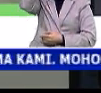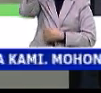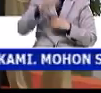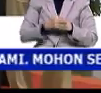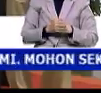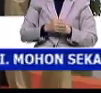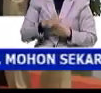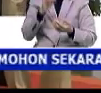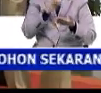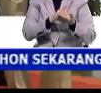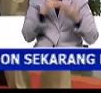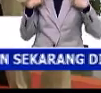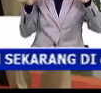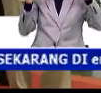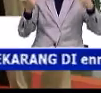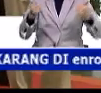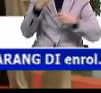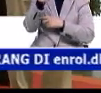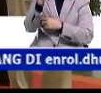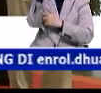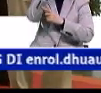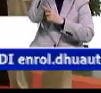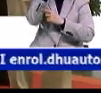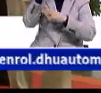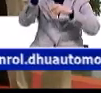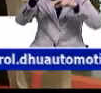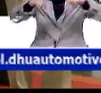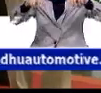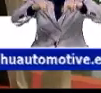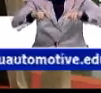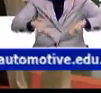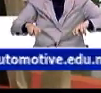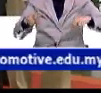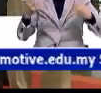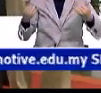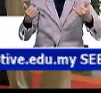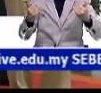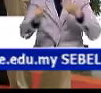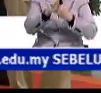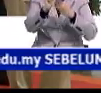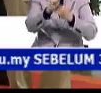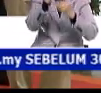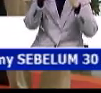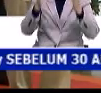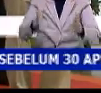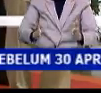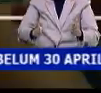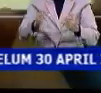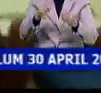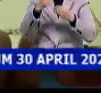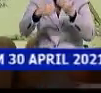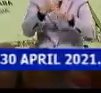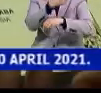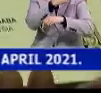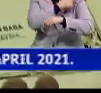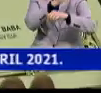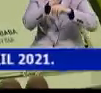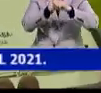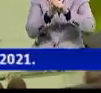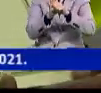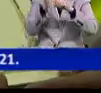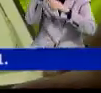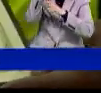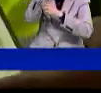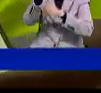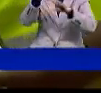Dr. Adham turut memaklumkan kerajaan akan meneliti tahap risiko pendedahan golongan tertentu terhadap COVID-19 bagi